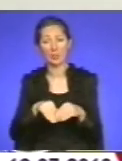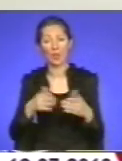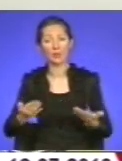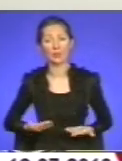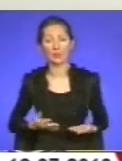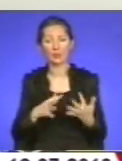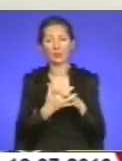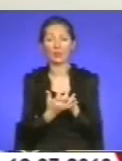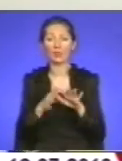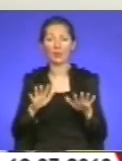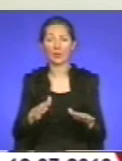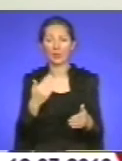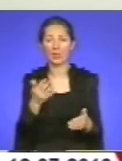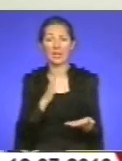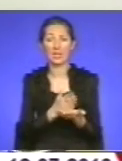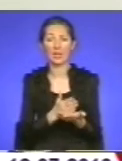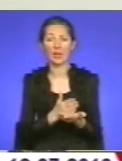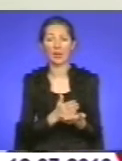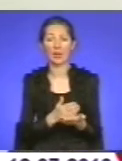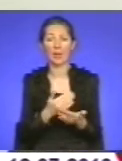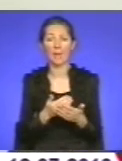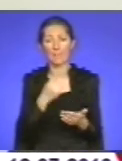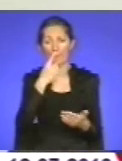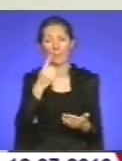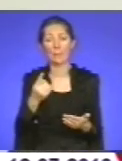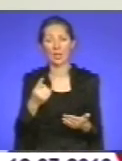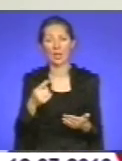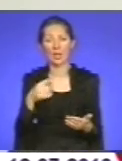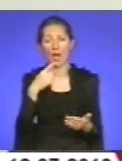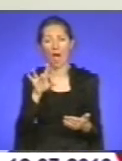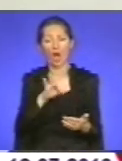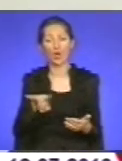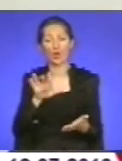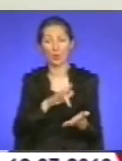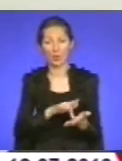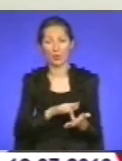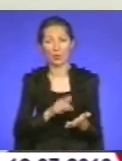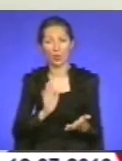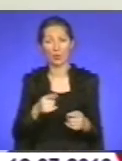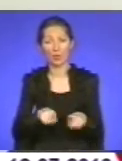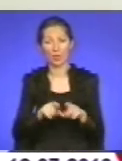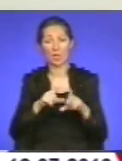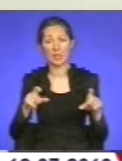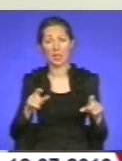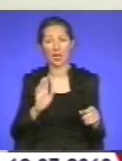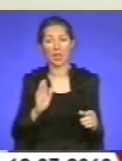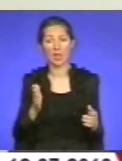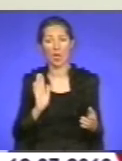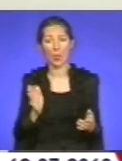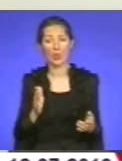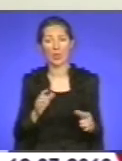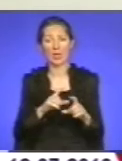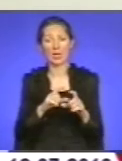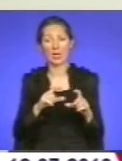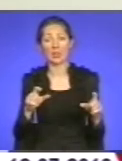місцевості, і вони є на певній відстані від районного центру, де буде цей центр. І тут де буде знаходитися центр стаціонар